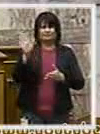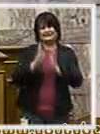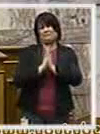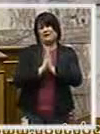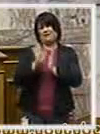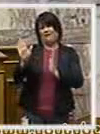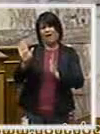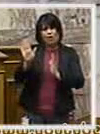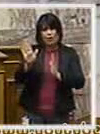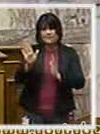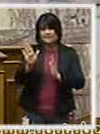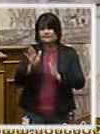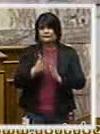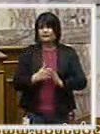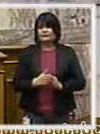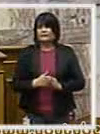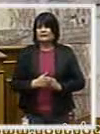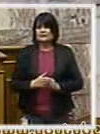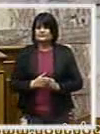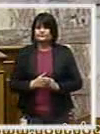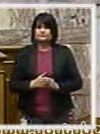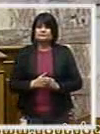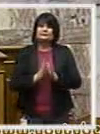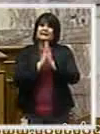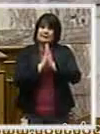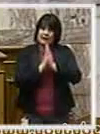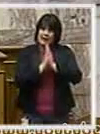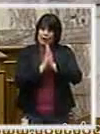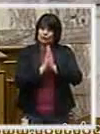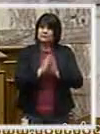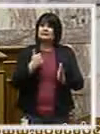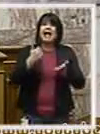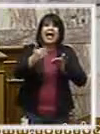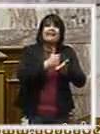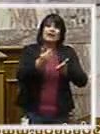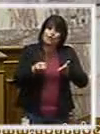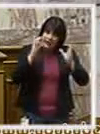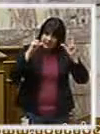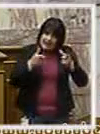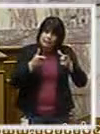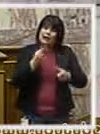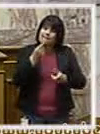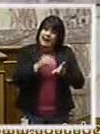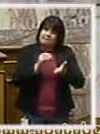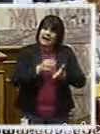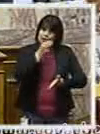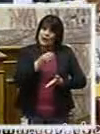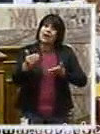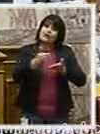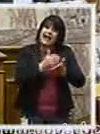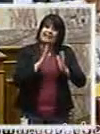παρακαλώ, είμαστε στη διαδικασία, επαναλαμβάνω, της ψηφοφορίας. Έχει ολοκληρωθεί η